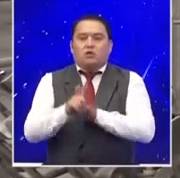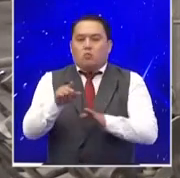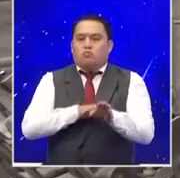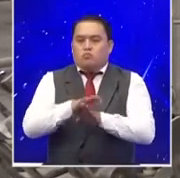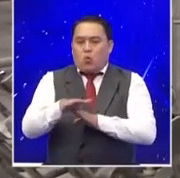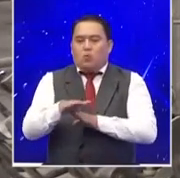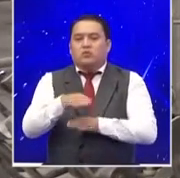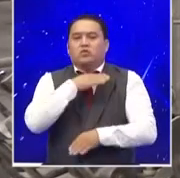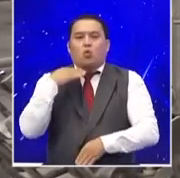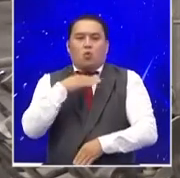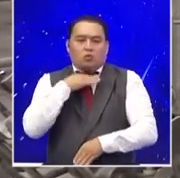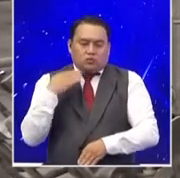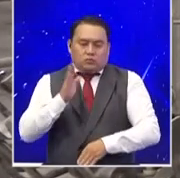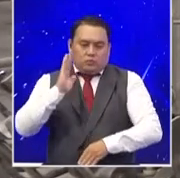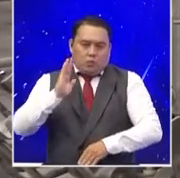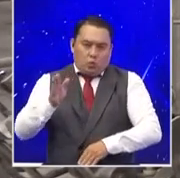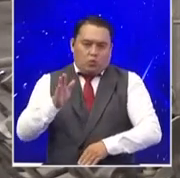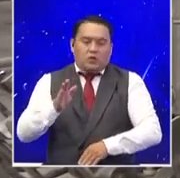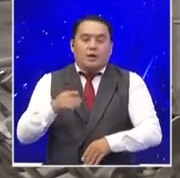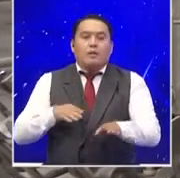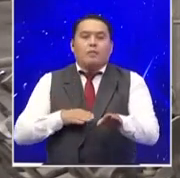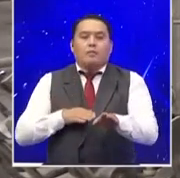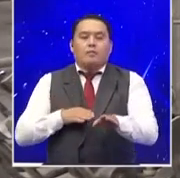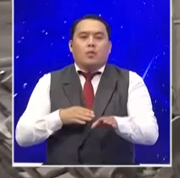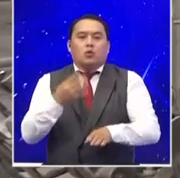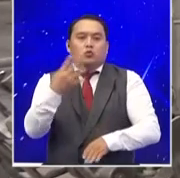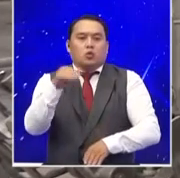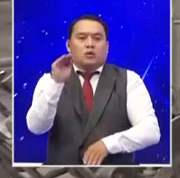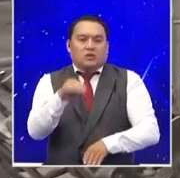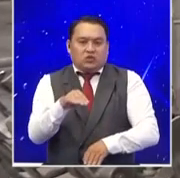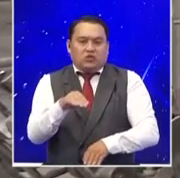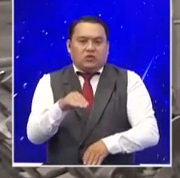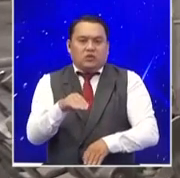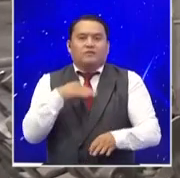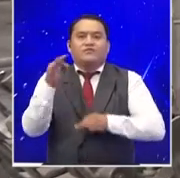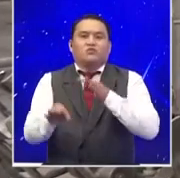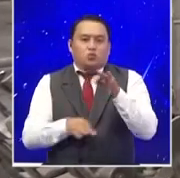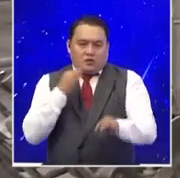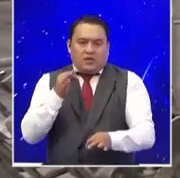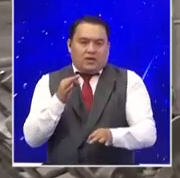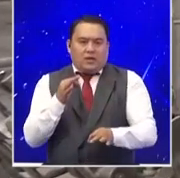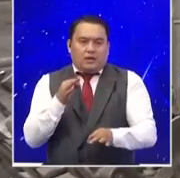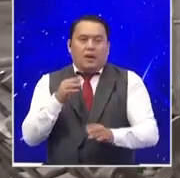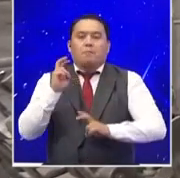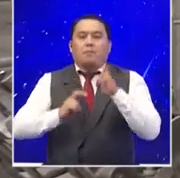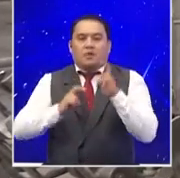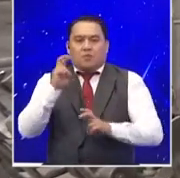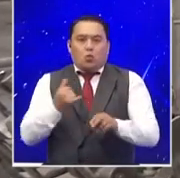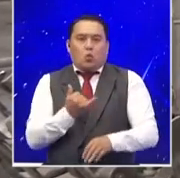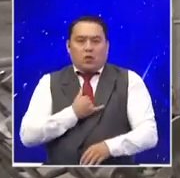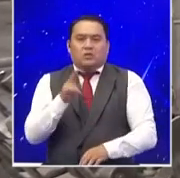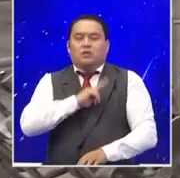полноценный забой птицы по 40 тысяч голов в сутки. На предприятии